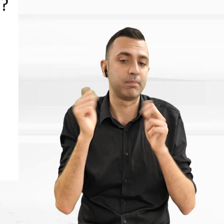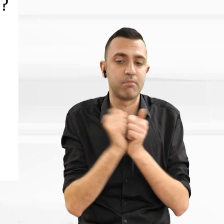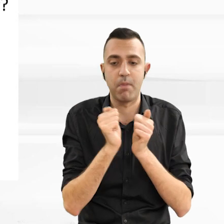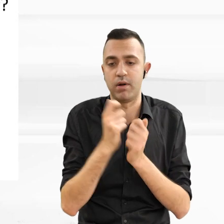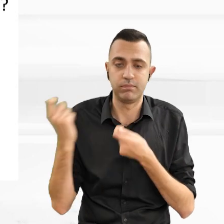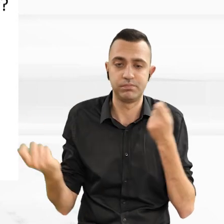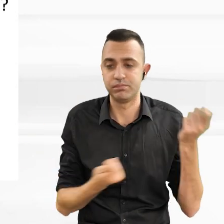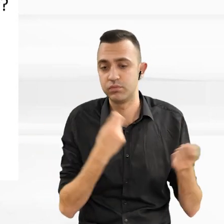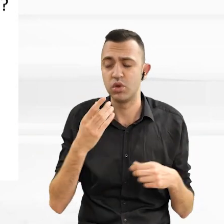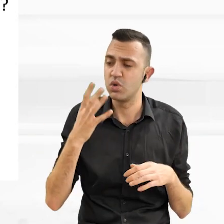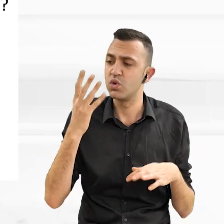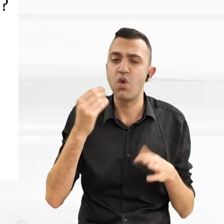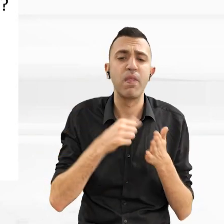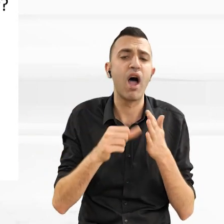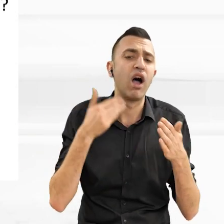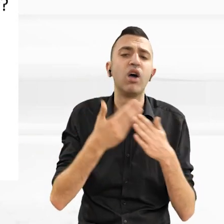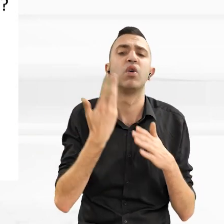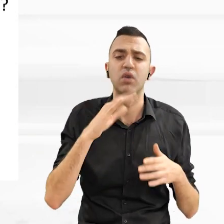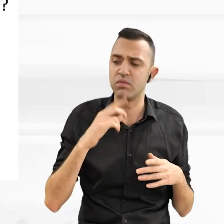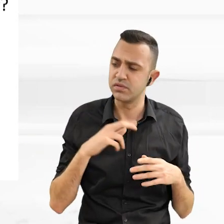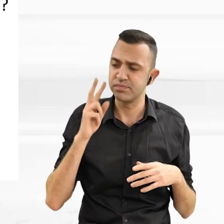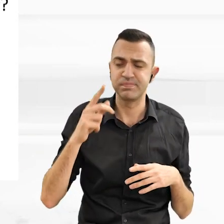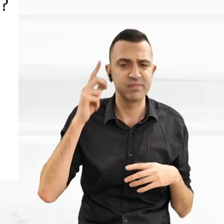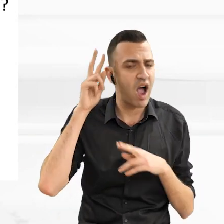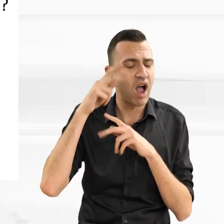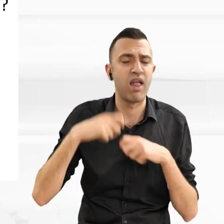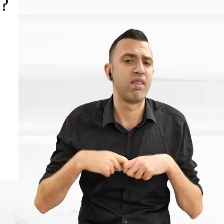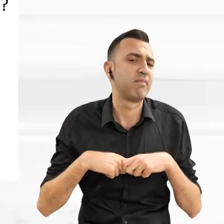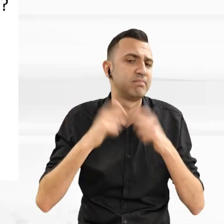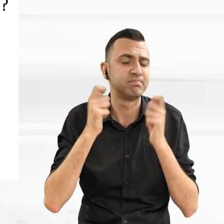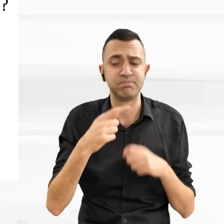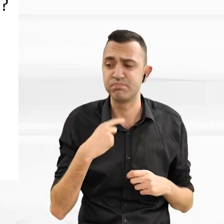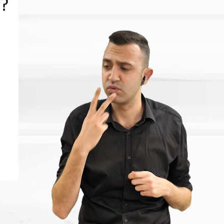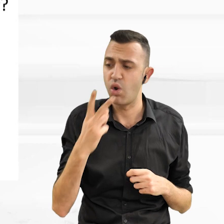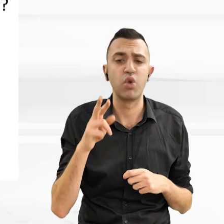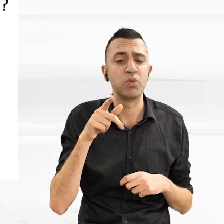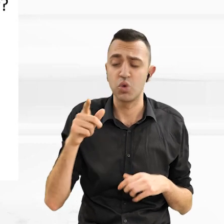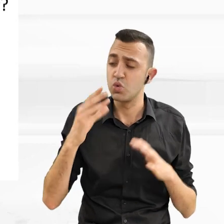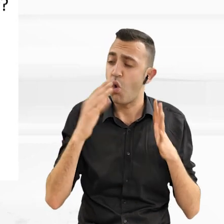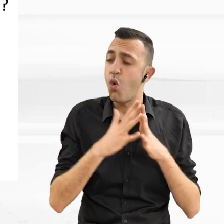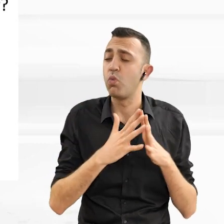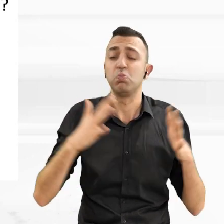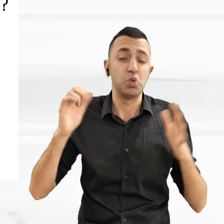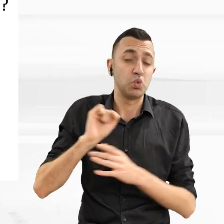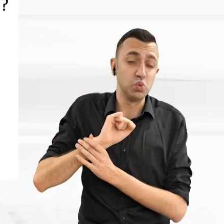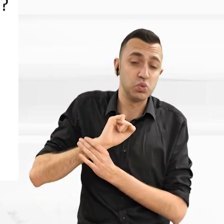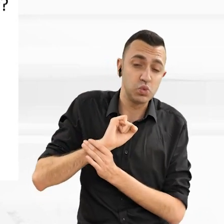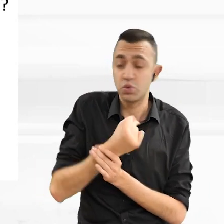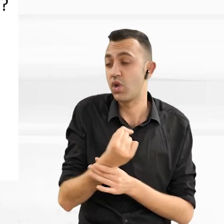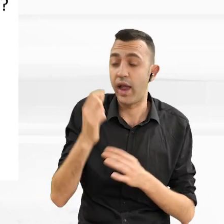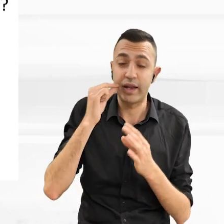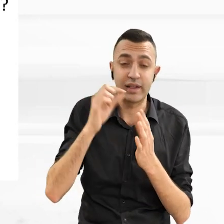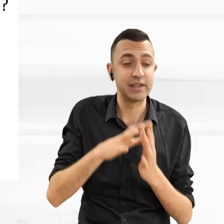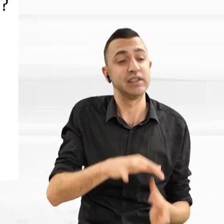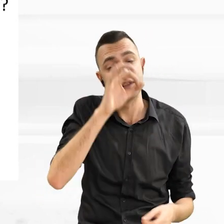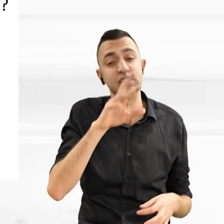Çok geçmeden kendisini hayal kırıklığına uğratacak bir şeyin farkına vardı gördüğü kadarıyla bu büyük usta insan figürüne denebilecek